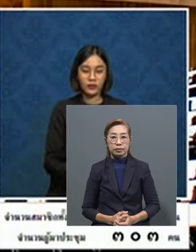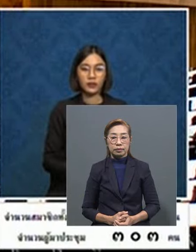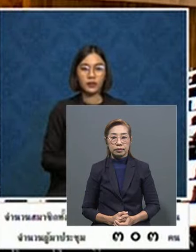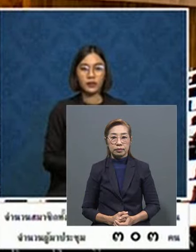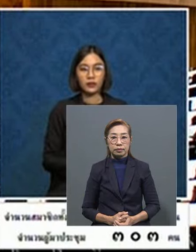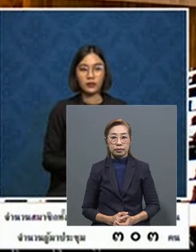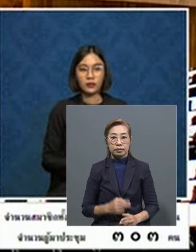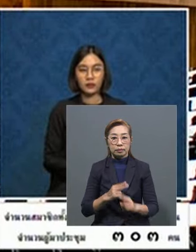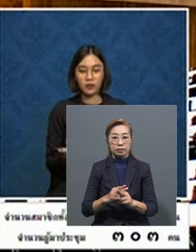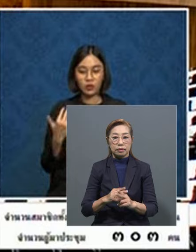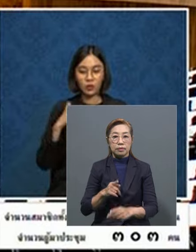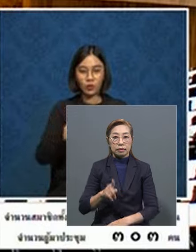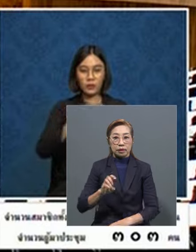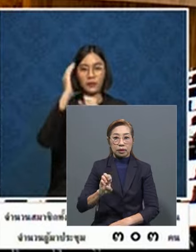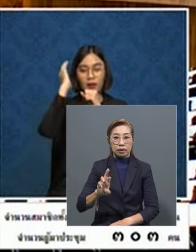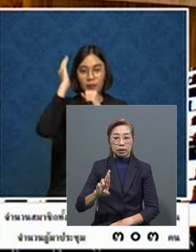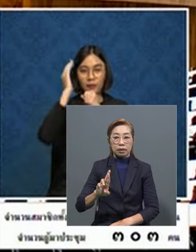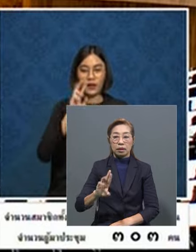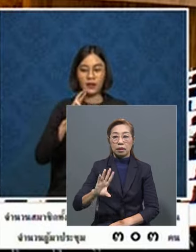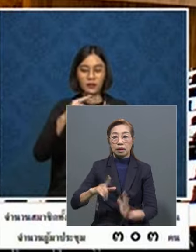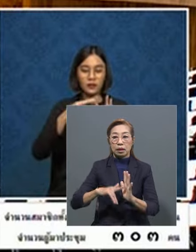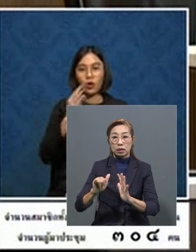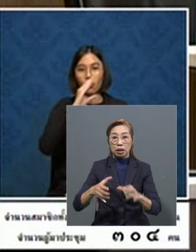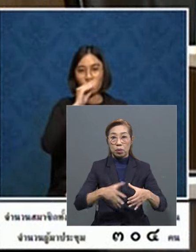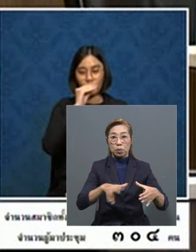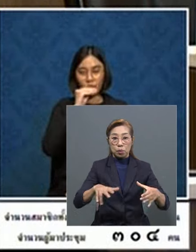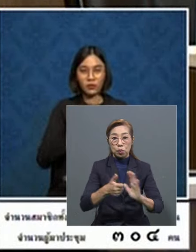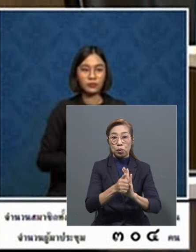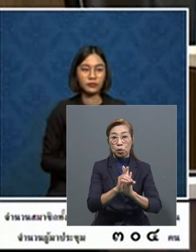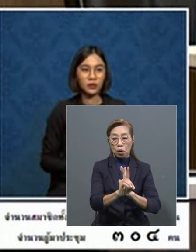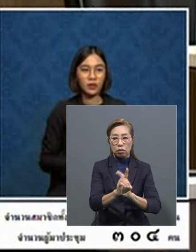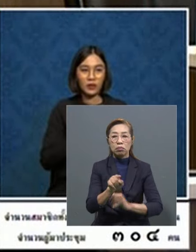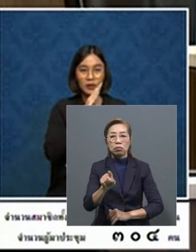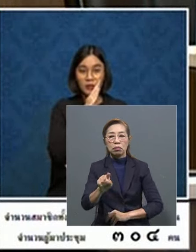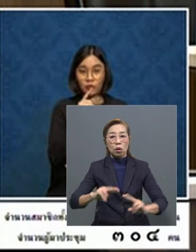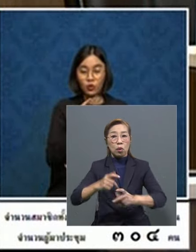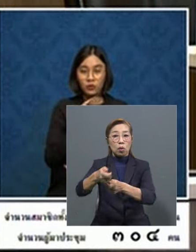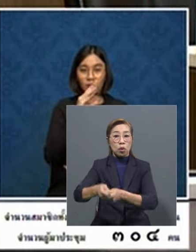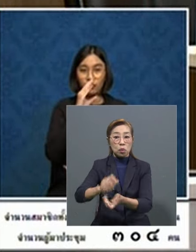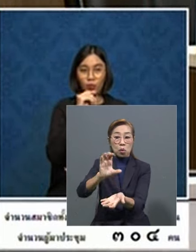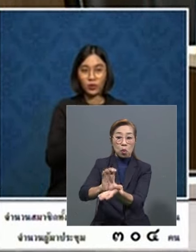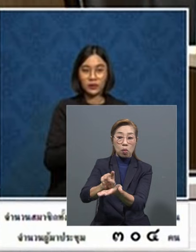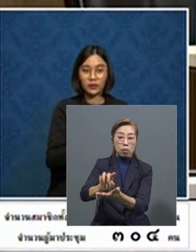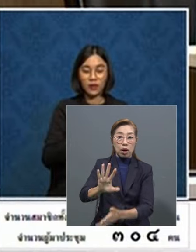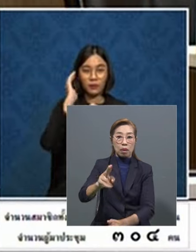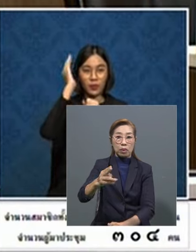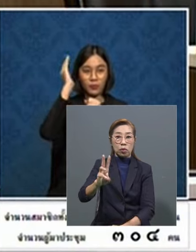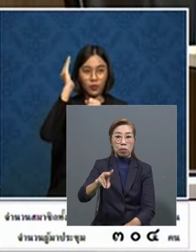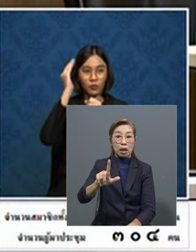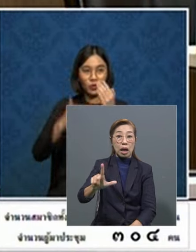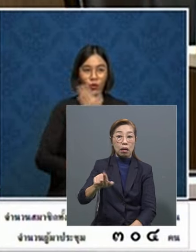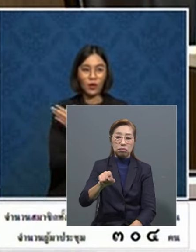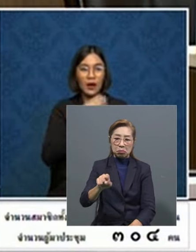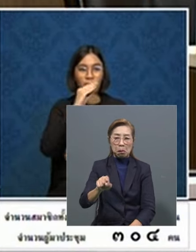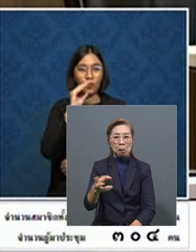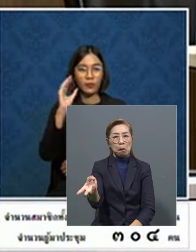ทางด้านนายธีรชัยแสนแก้วส.ส.อุดรธานีพรรคเพื่อไทยกลับมองว่างบประมาณที่กระทรวงเกษตรและสหกรณ์ได้รับจำนวน 56,000 ล้านบาทนั้น